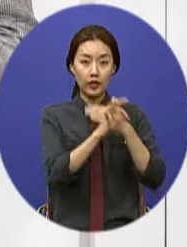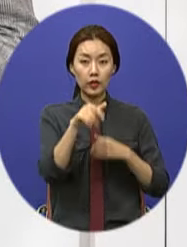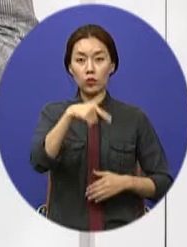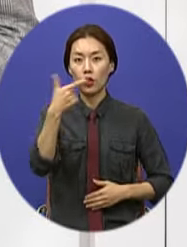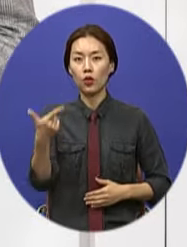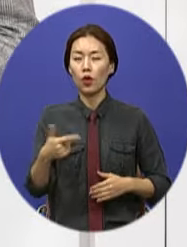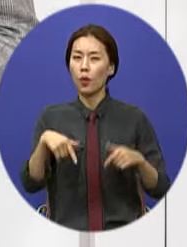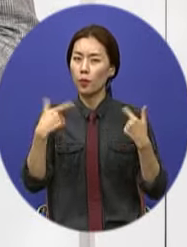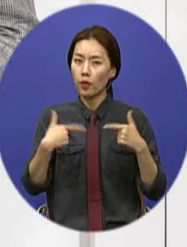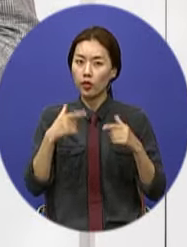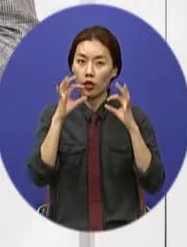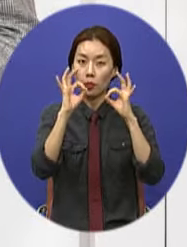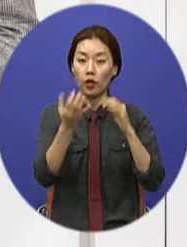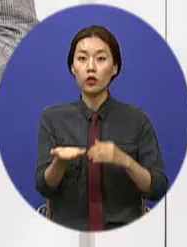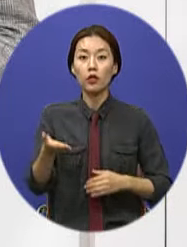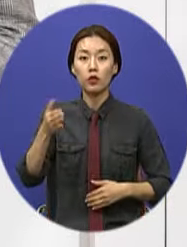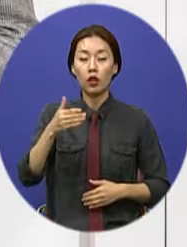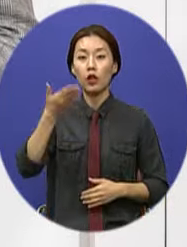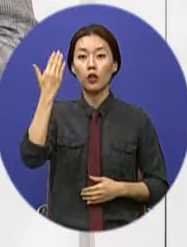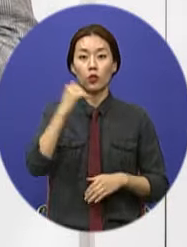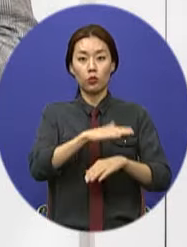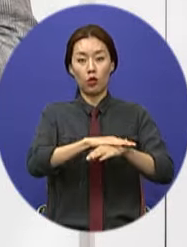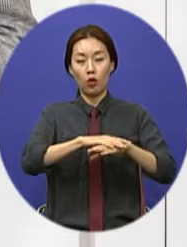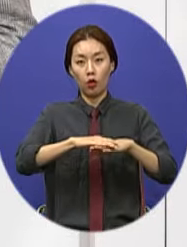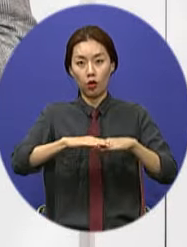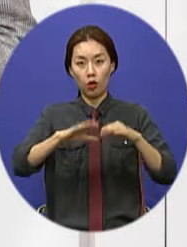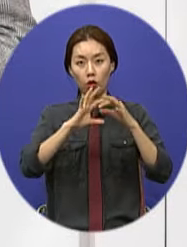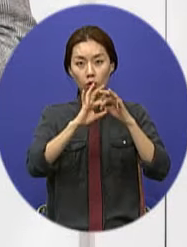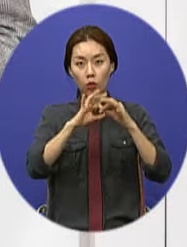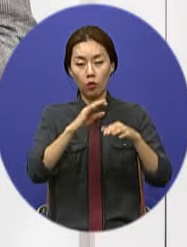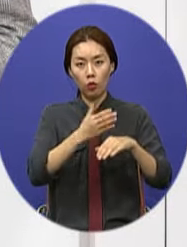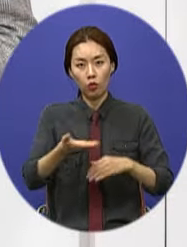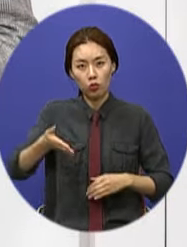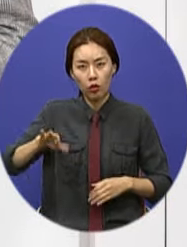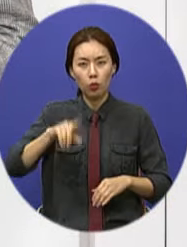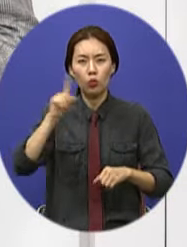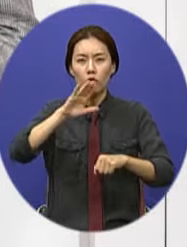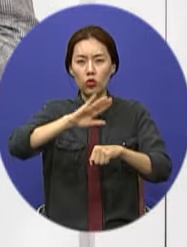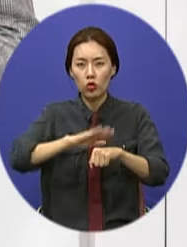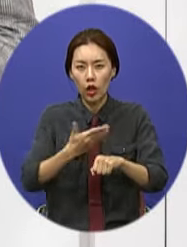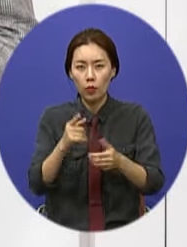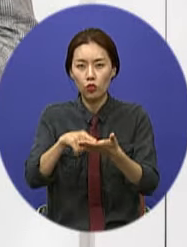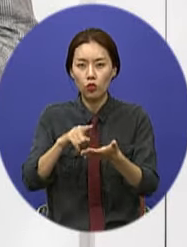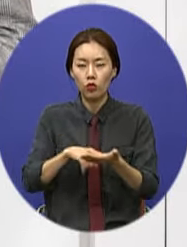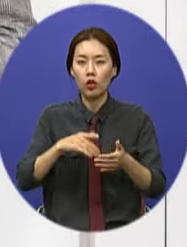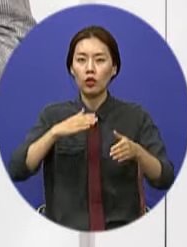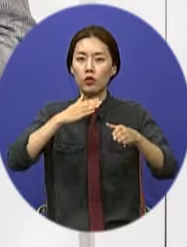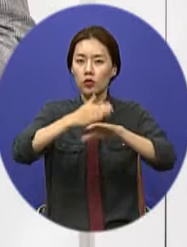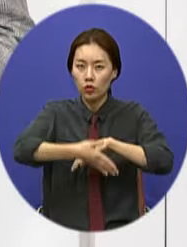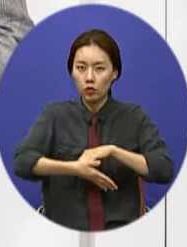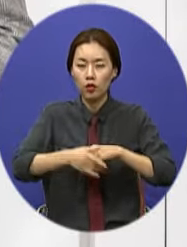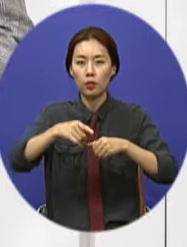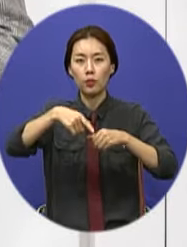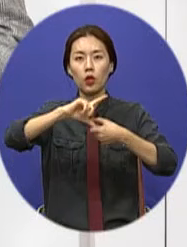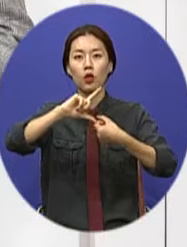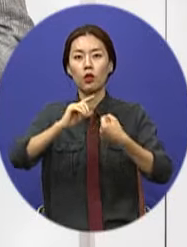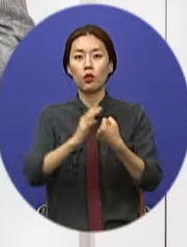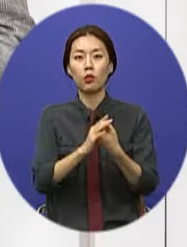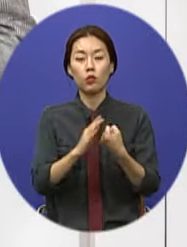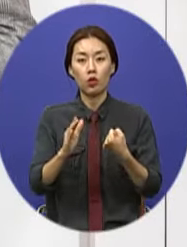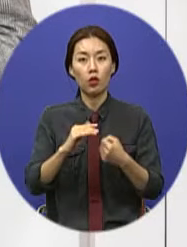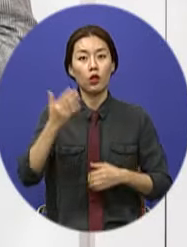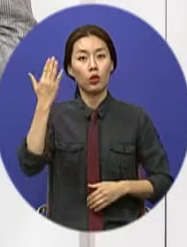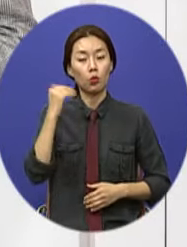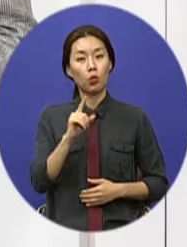그런데 이거 어떻게 먼저는 잘 돼서 했는데 뭐 네. 잘못 눌렸다 무슨 늦었다 이래가지고 네. 먼저는